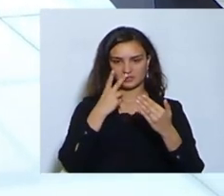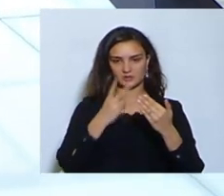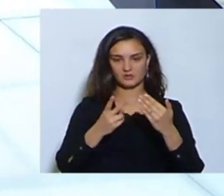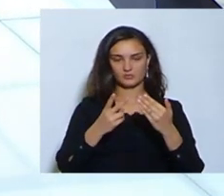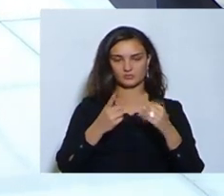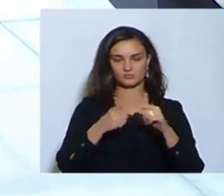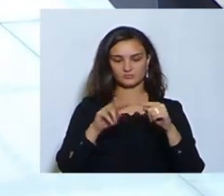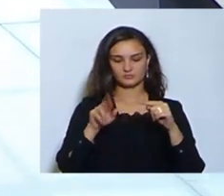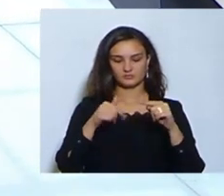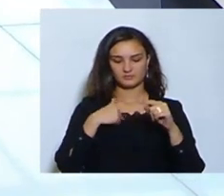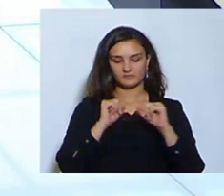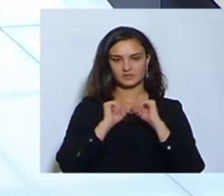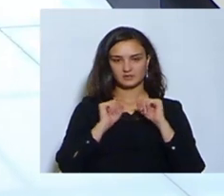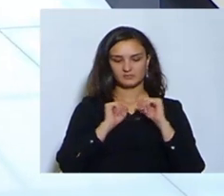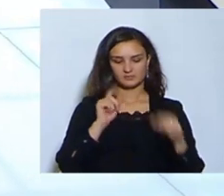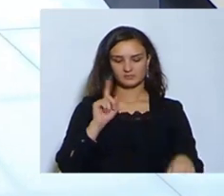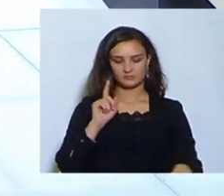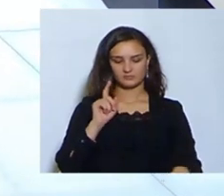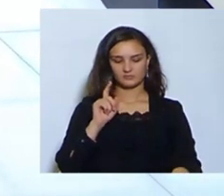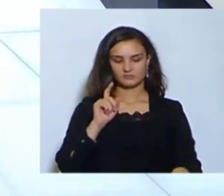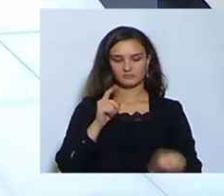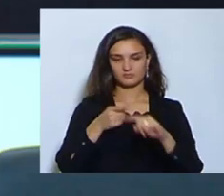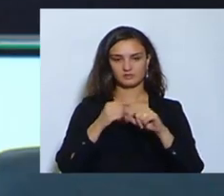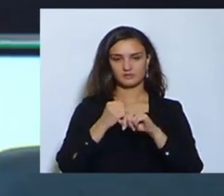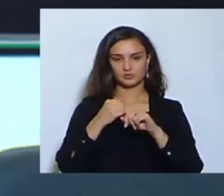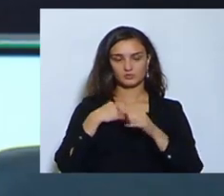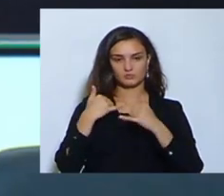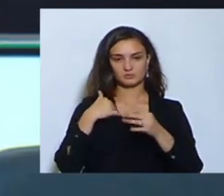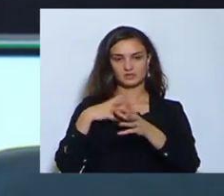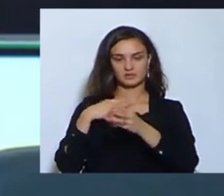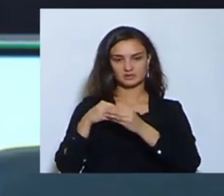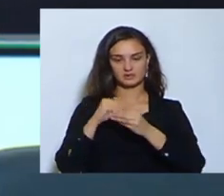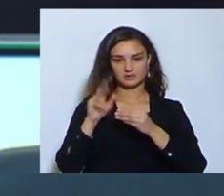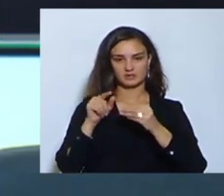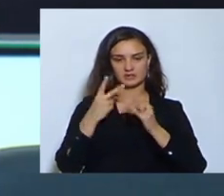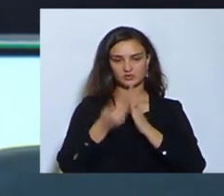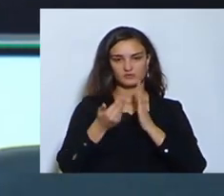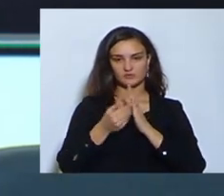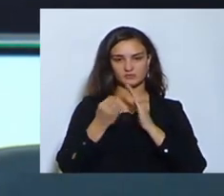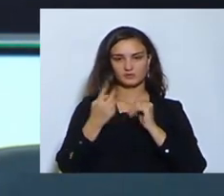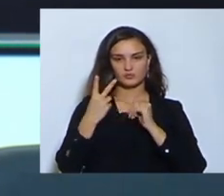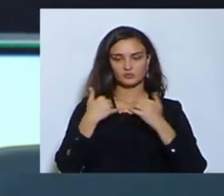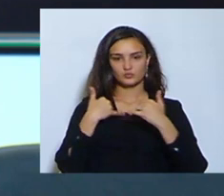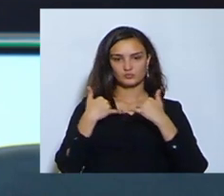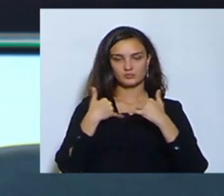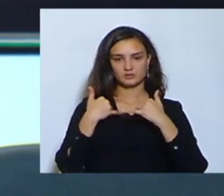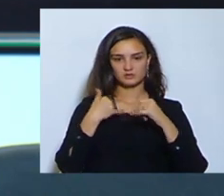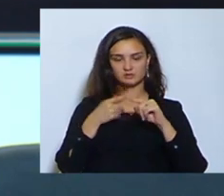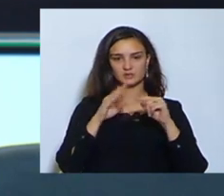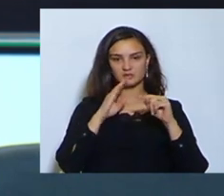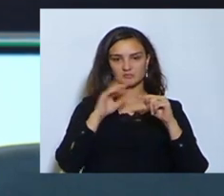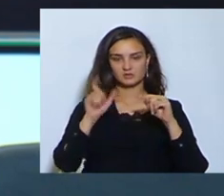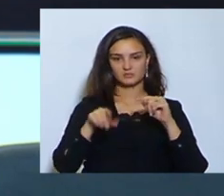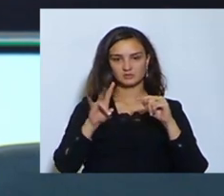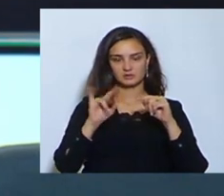დაინახოთ. და მე ვეცდები, რომ ახლა ეს გავაკეთოთ ჩვენ სტუმრებთან ერთად და წარმოგიდგენთ კიდევ ორ სტუმარს.